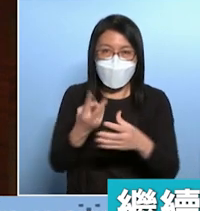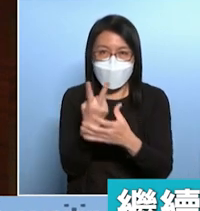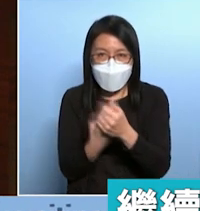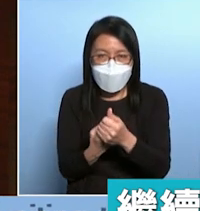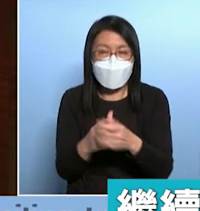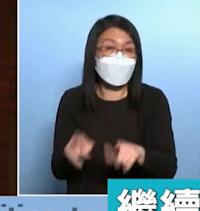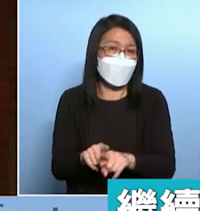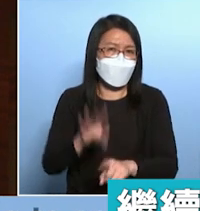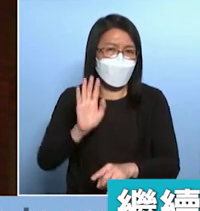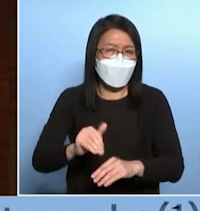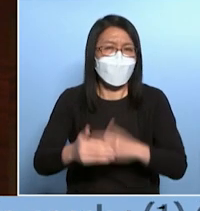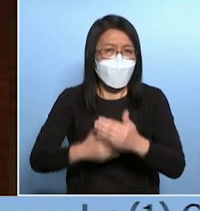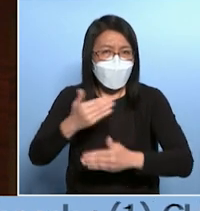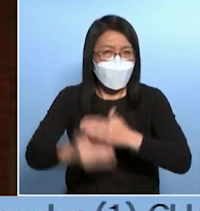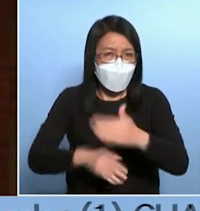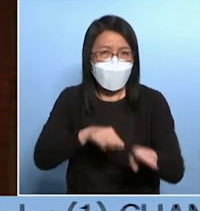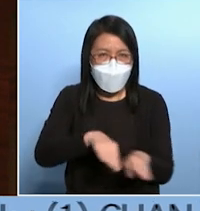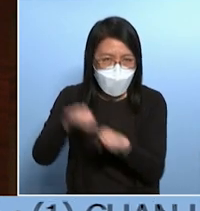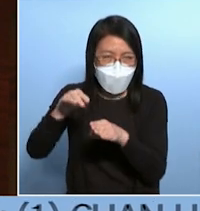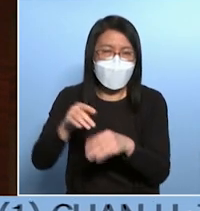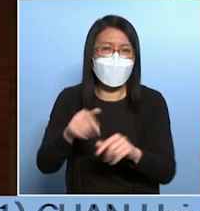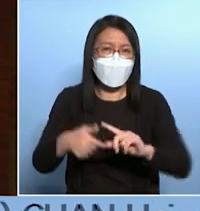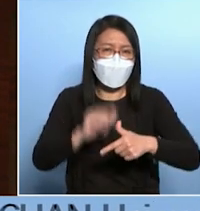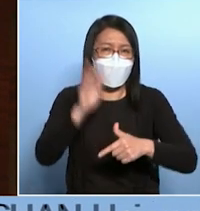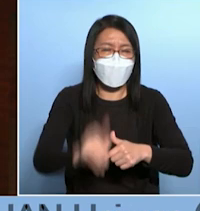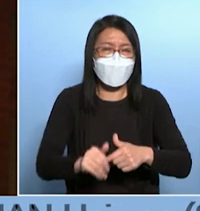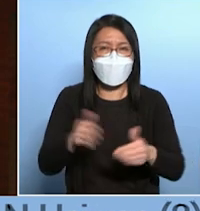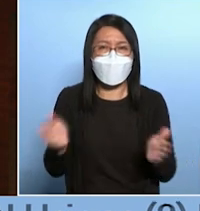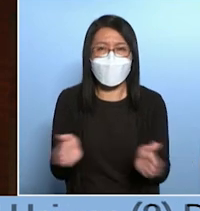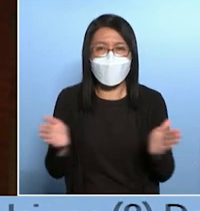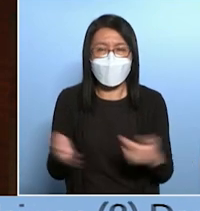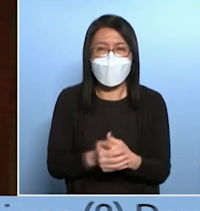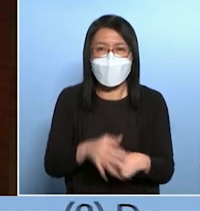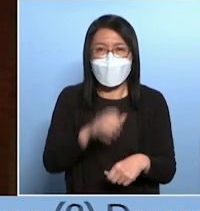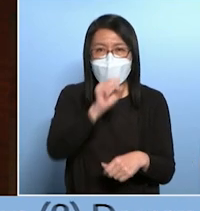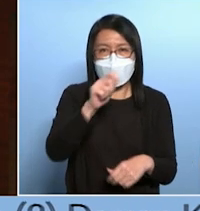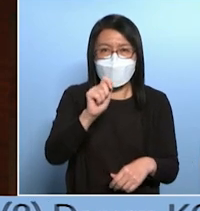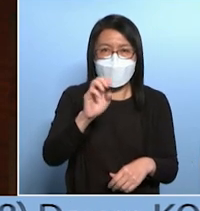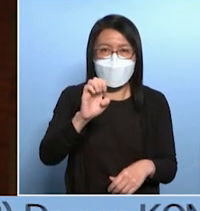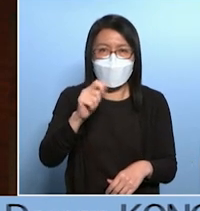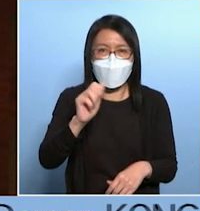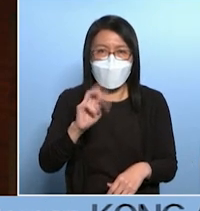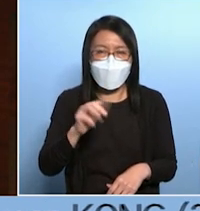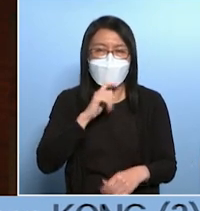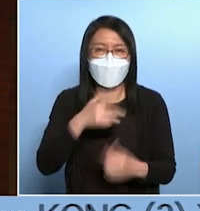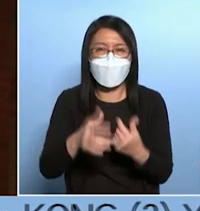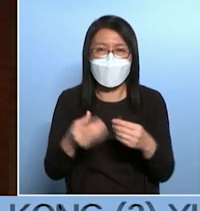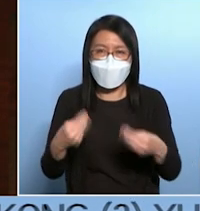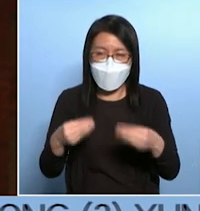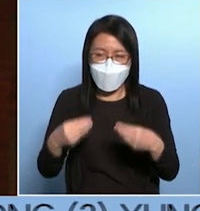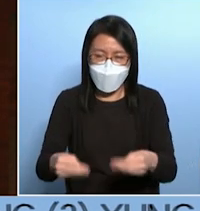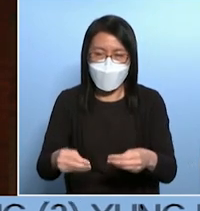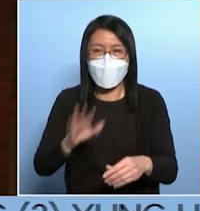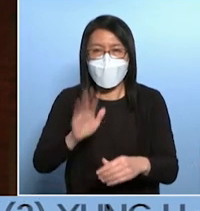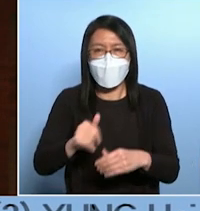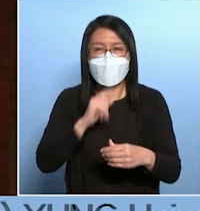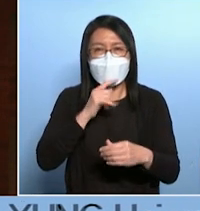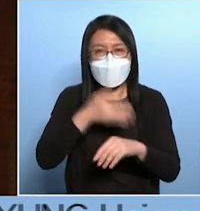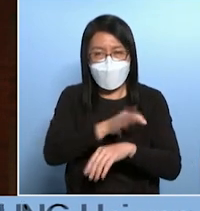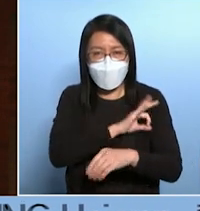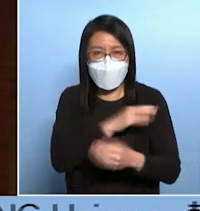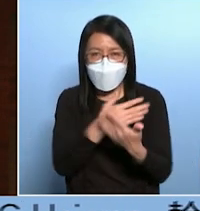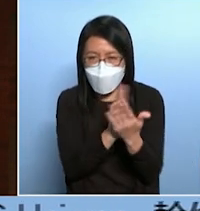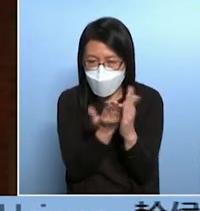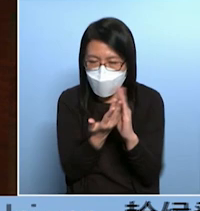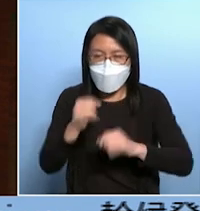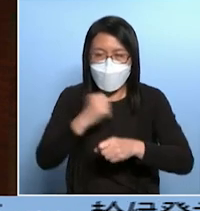行的進階途徑，同時推動 STEAM STEAM 的教育的普及化，促進社會各行各業和